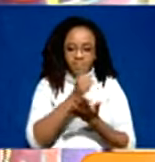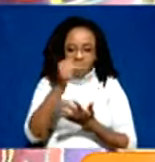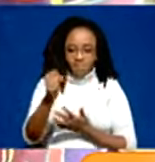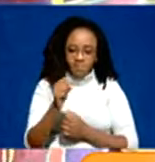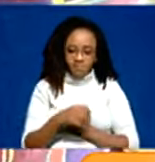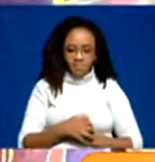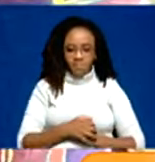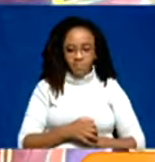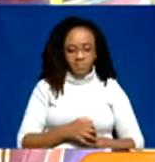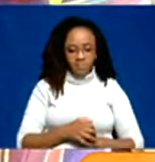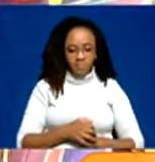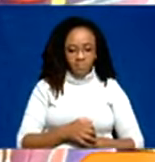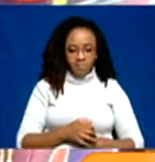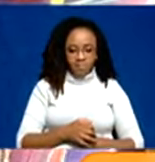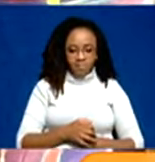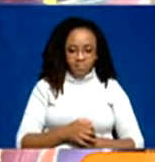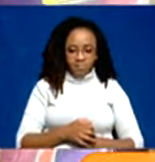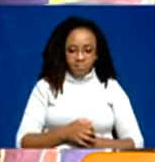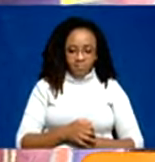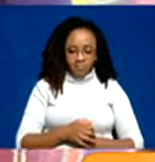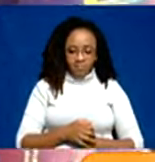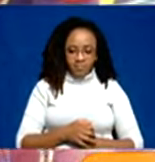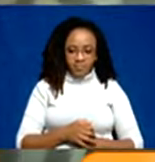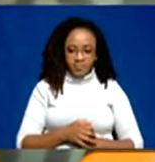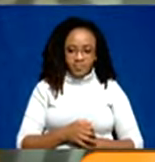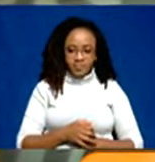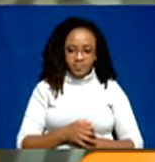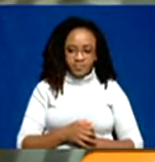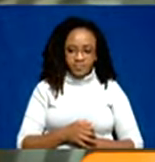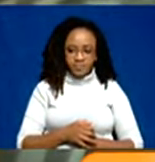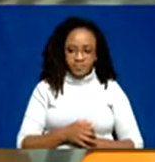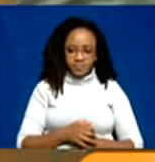Jaramogi mjini Kisumu. Ben Kirui, runinga ya Citizen, Nairobi.